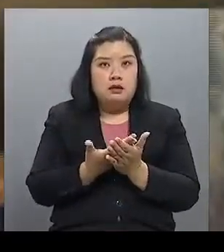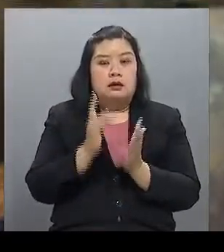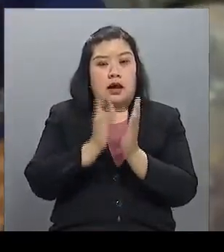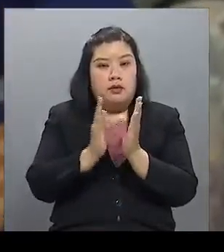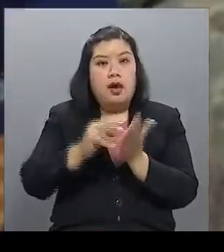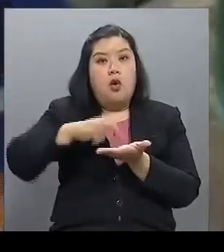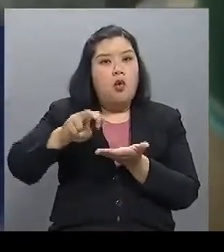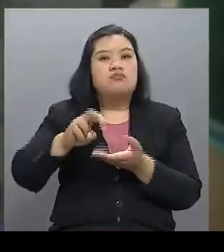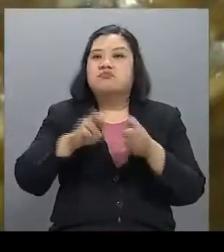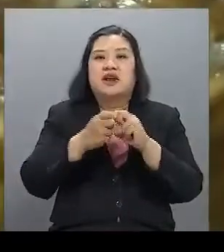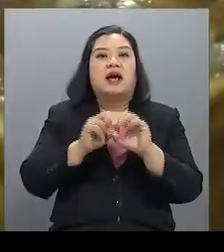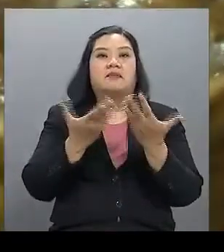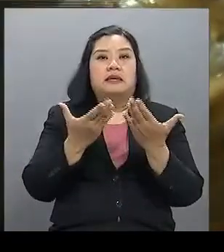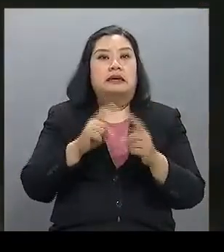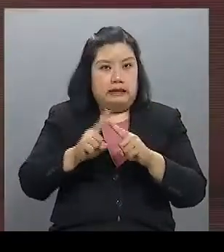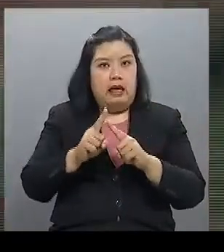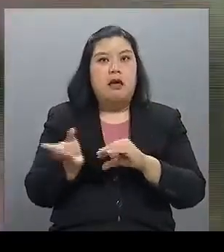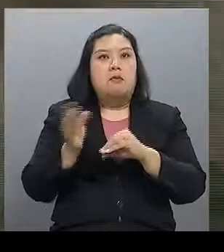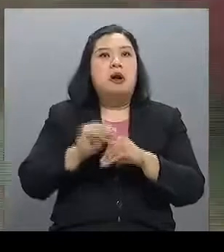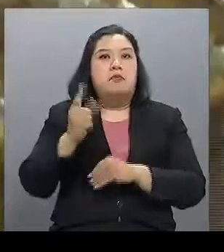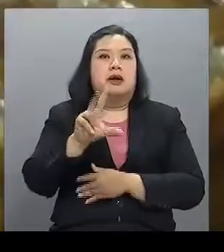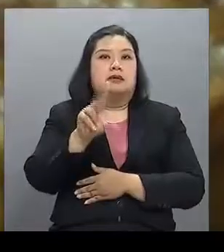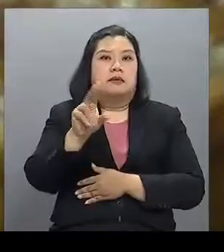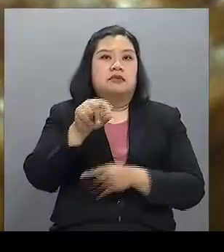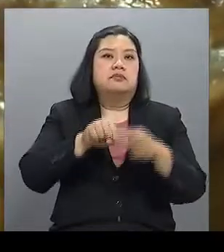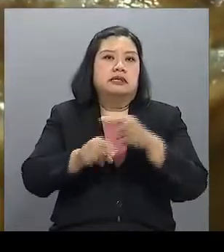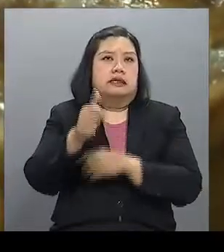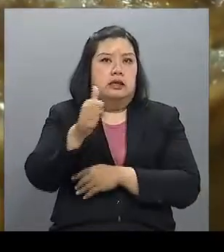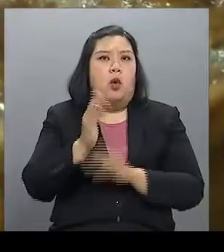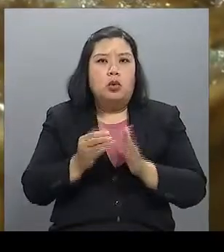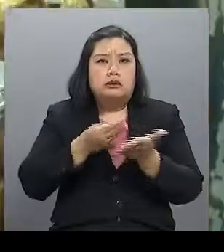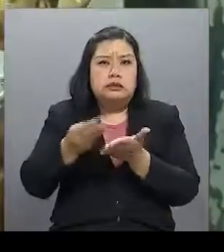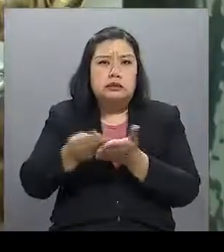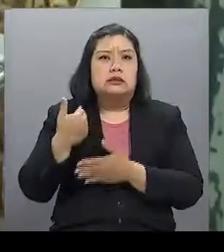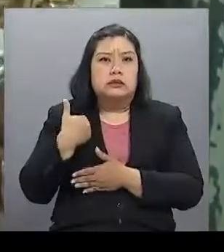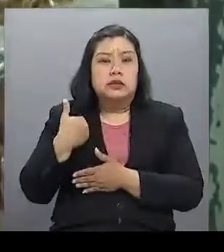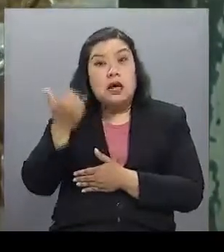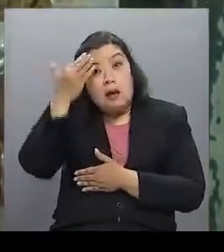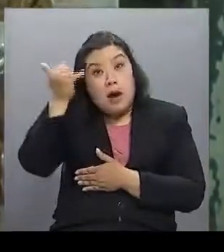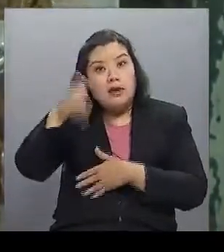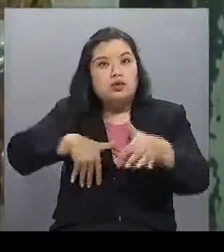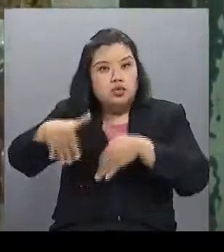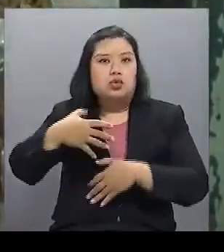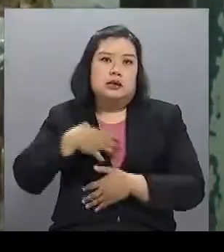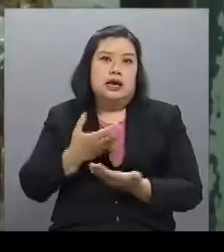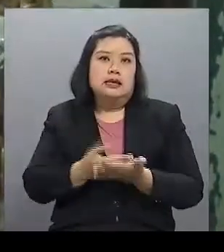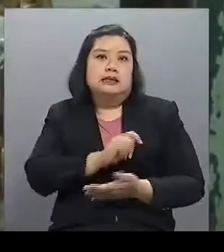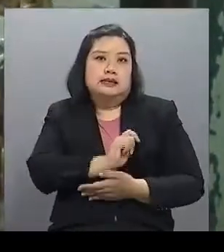อยละ30ถือว่าเป็นโครงการที่เห็นว่าช่วยผู้ค้านะคะเพราะว่าลูกค้าส่วนใหญ่ต้องการจับจ่ายผ่านโครงการ